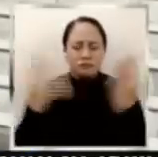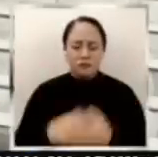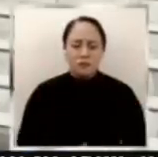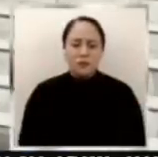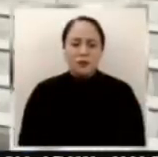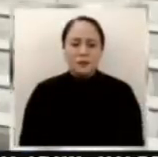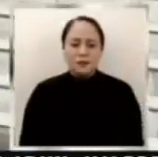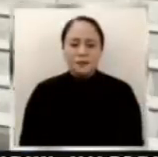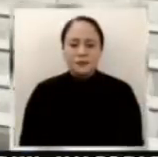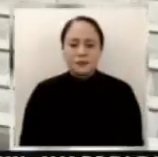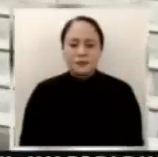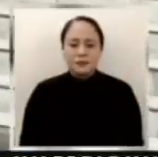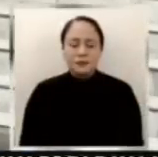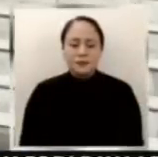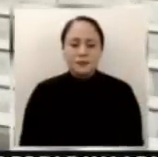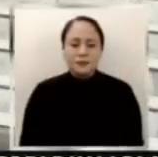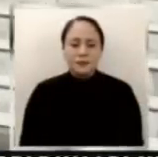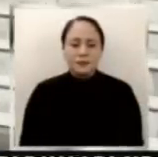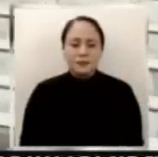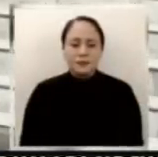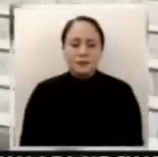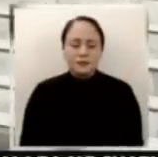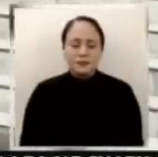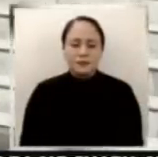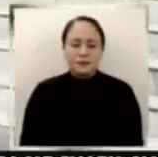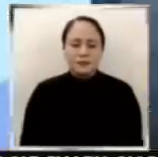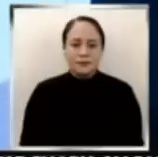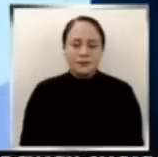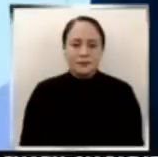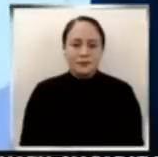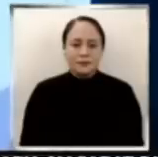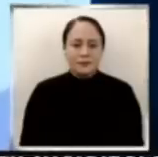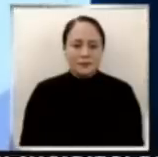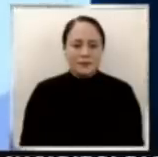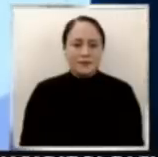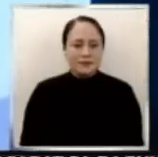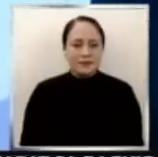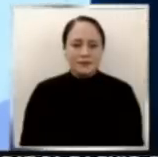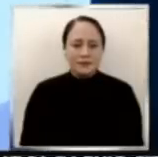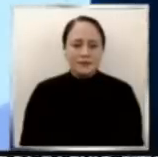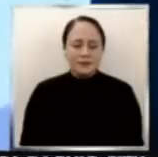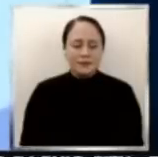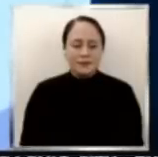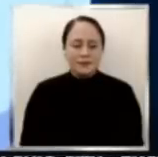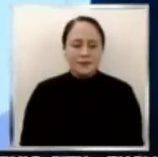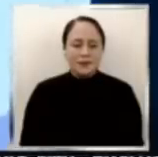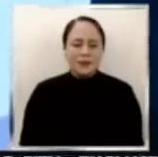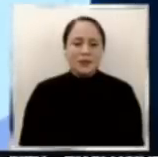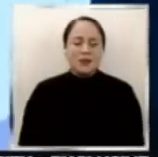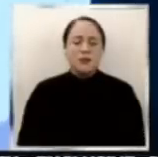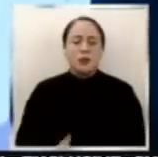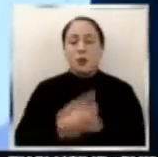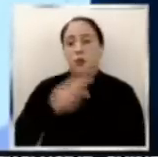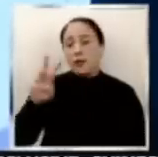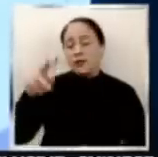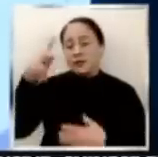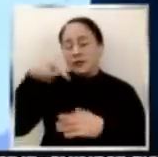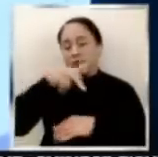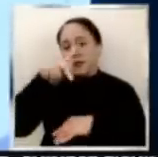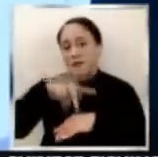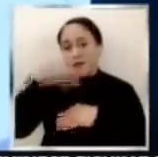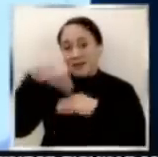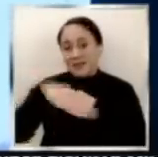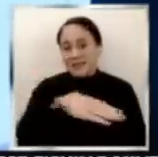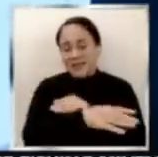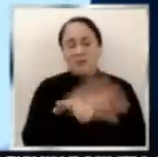News, Sanima Refran, nakatutok, 24 oras. Bago sa West Philippine Sea naman, kung dati maraming kwento